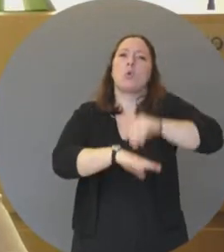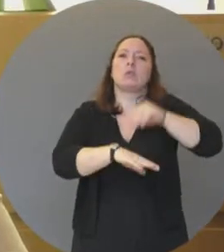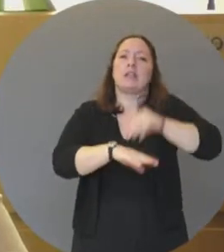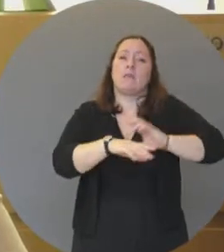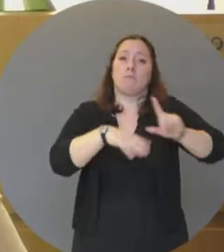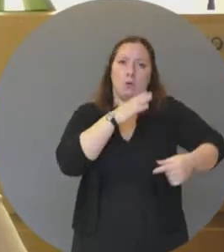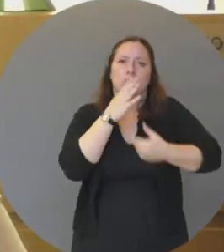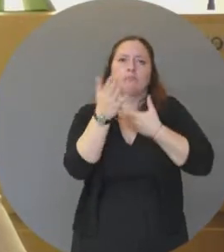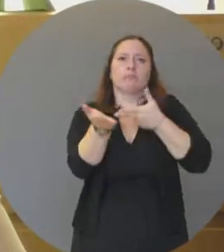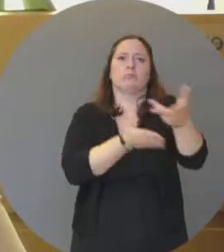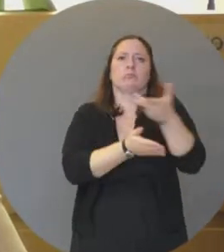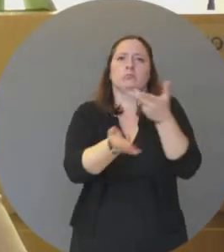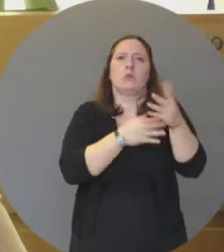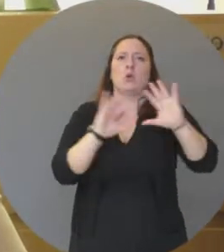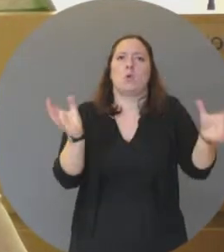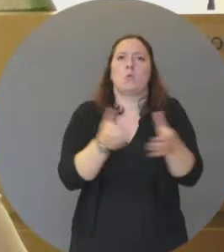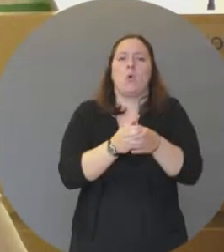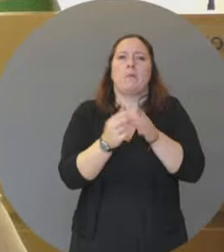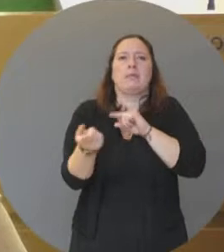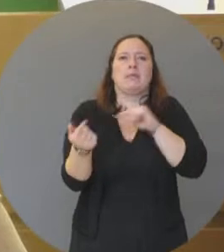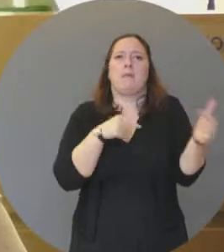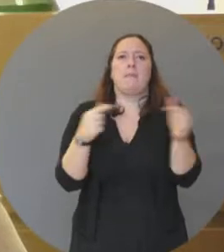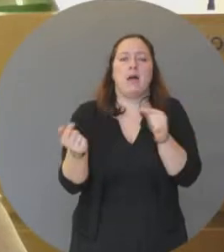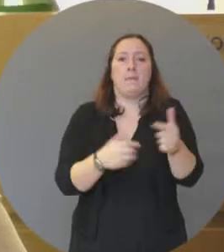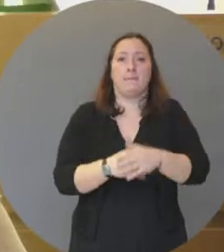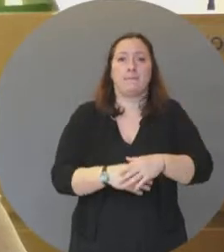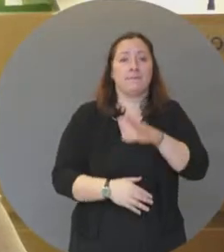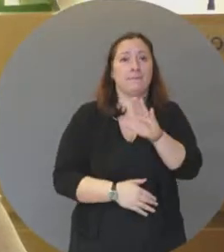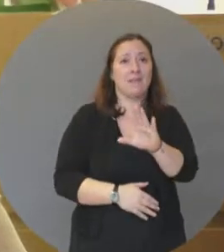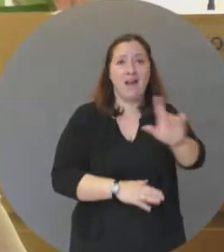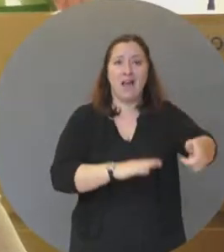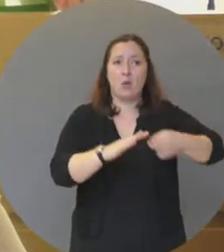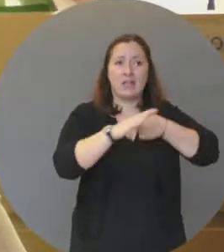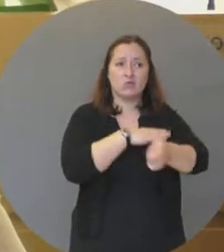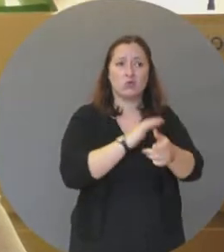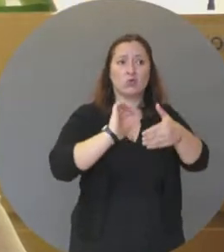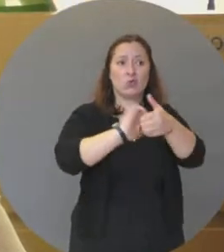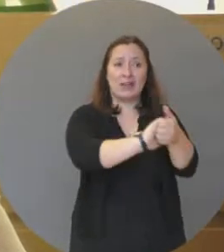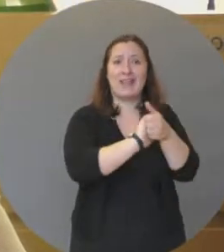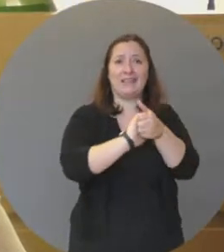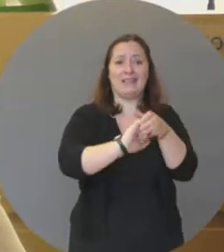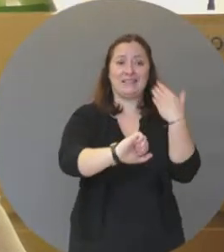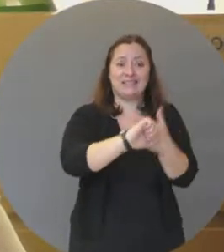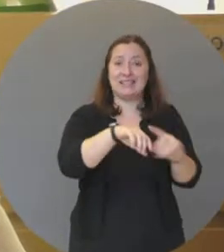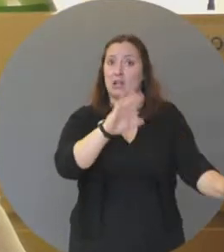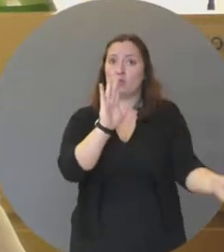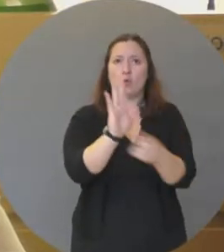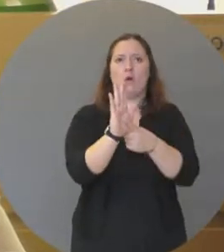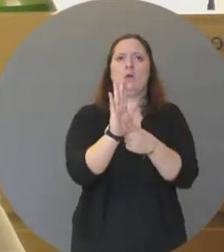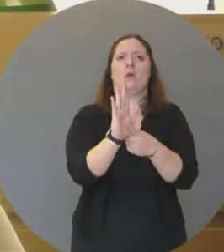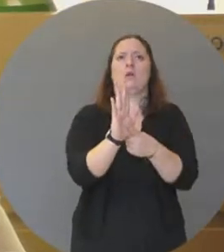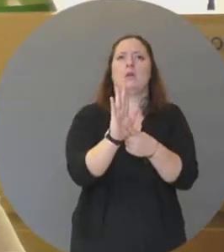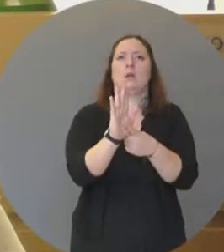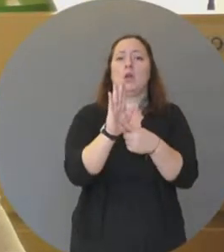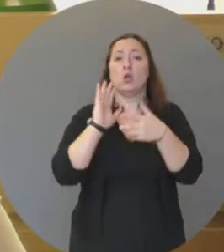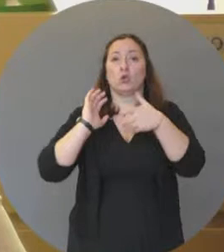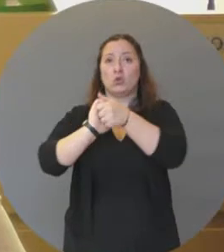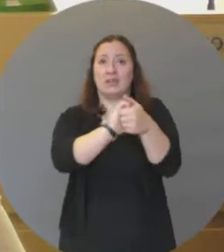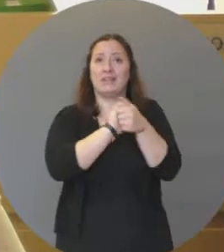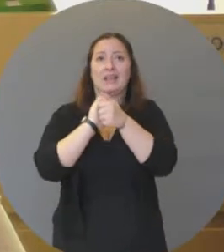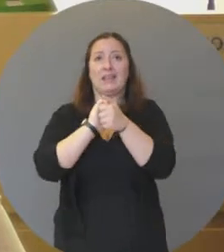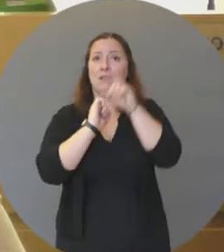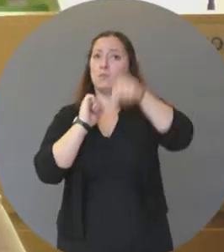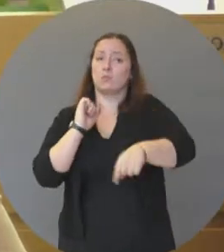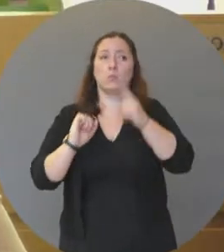cours du débat que notre groupe apporté une allocation de solidarité est un droit parce que la solidarité est un devoir pour toute société